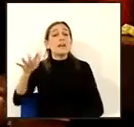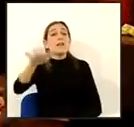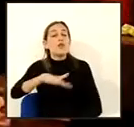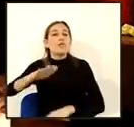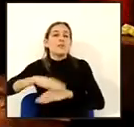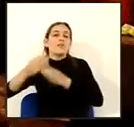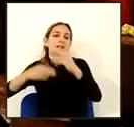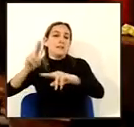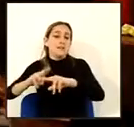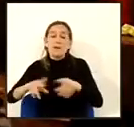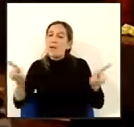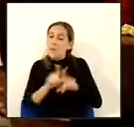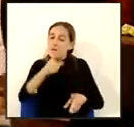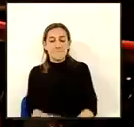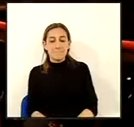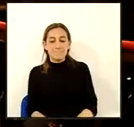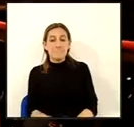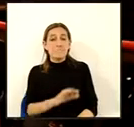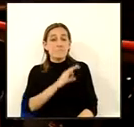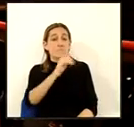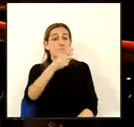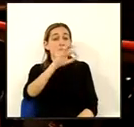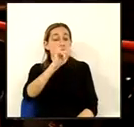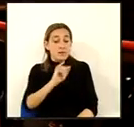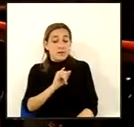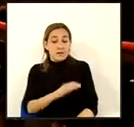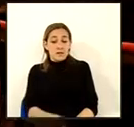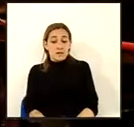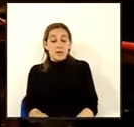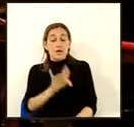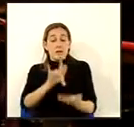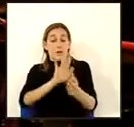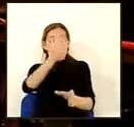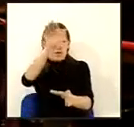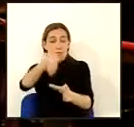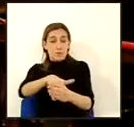serà favorable. Moltes gràcies. I doncs passem a votació.